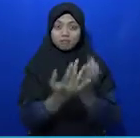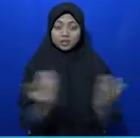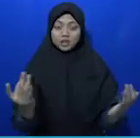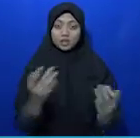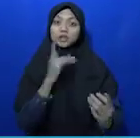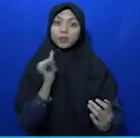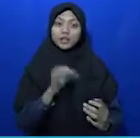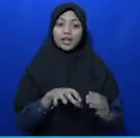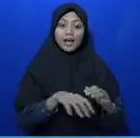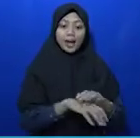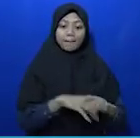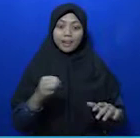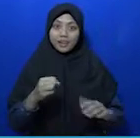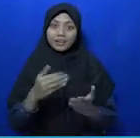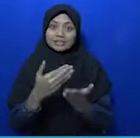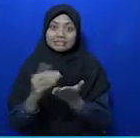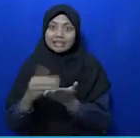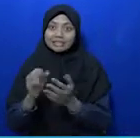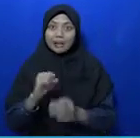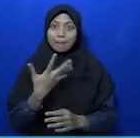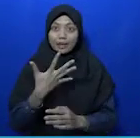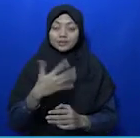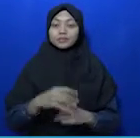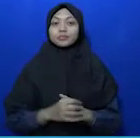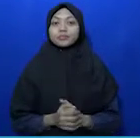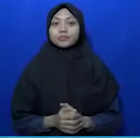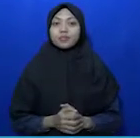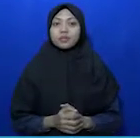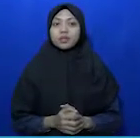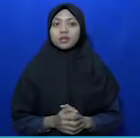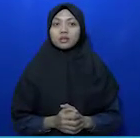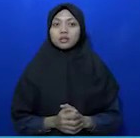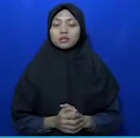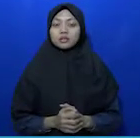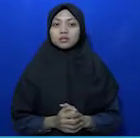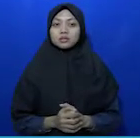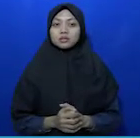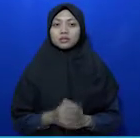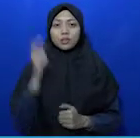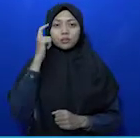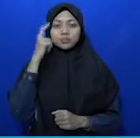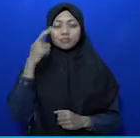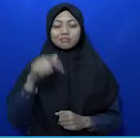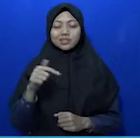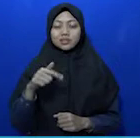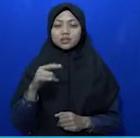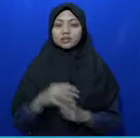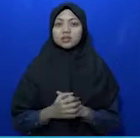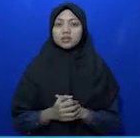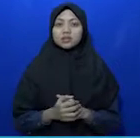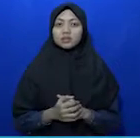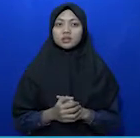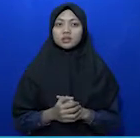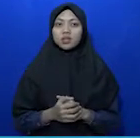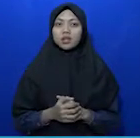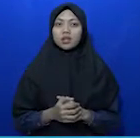di sungai itu justru ditembak juga. Ini nalar-nalar itu gitu ya, saya kira. Maka saya